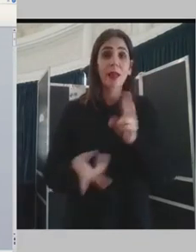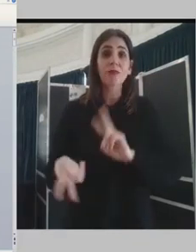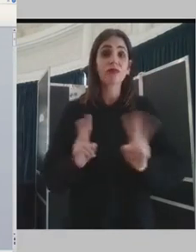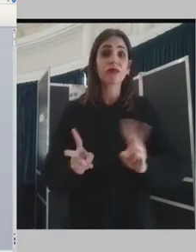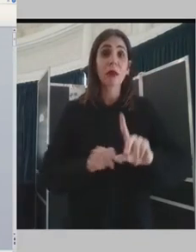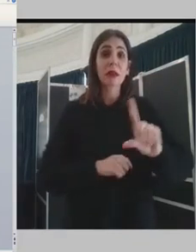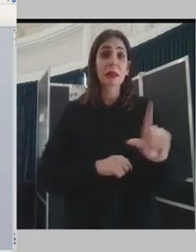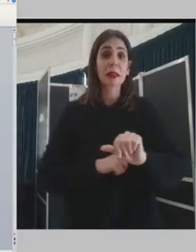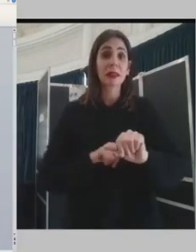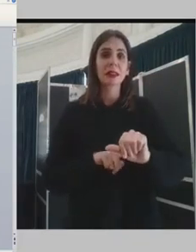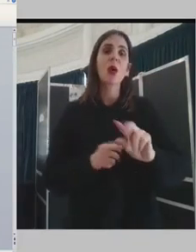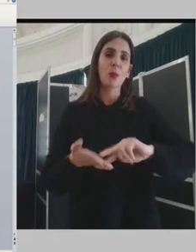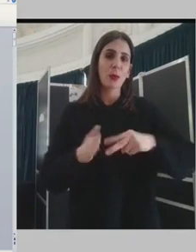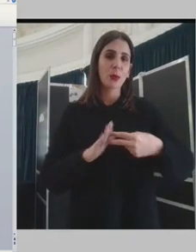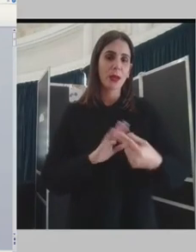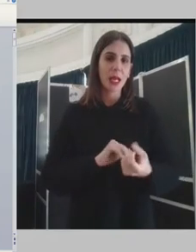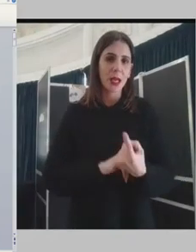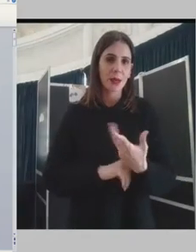LIS deve.